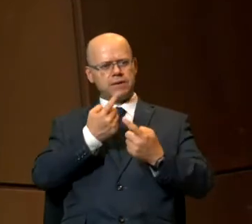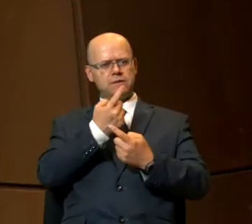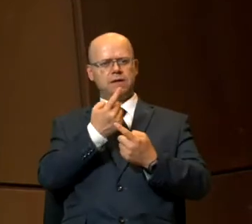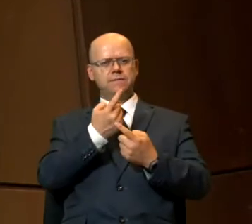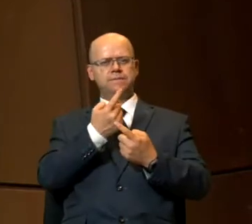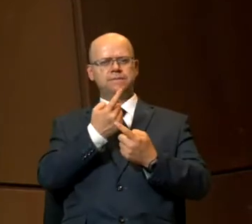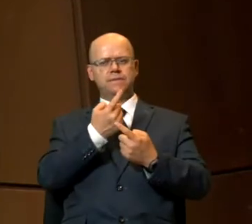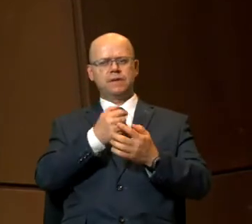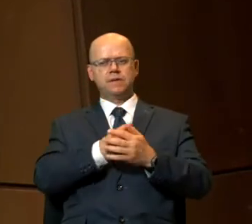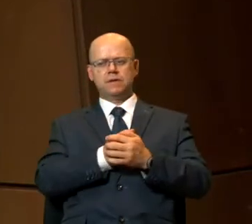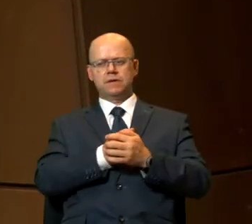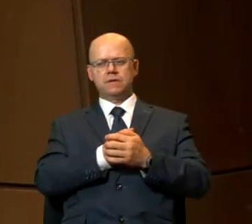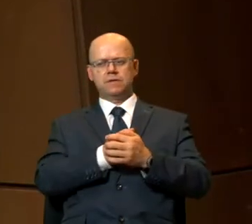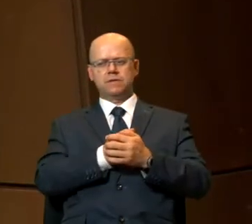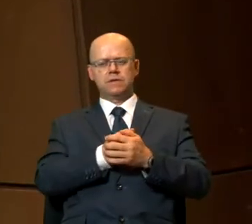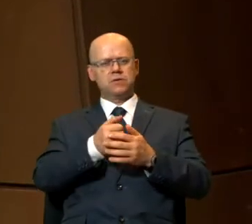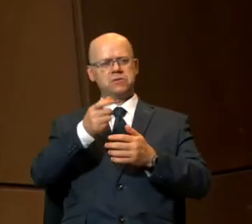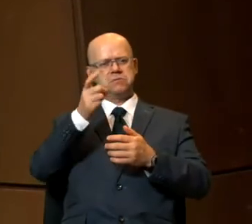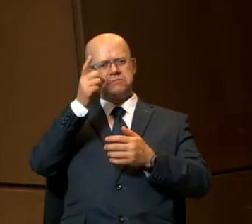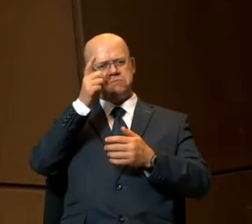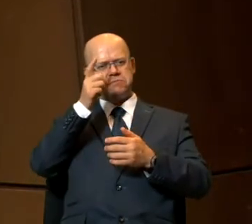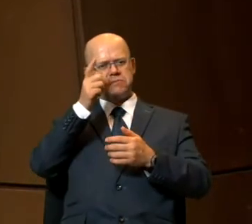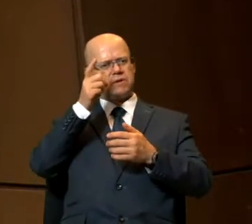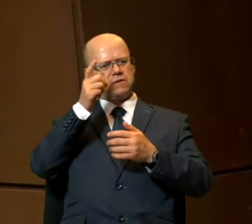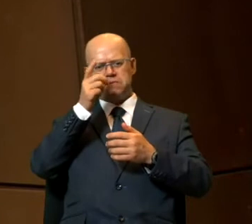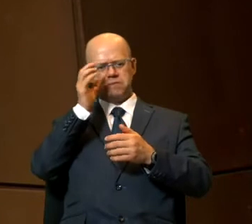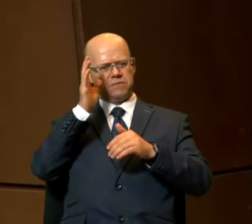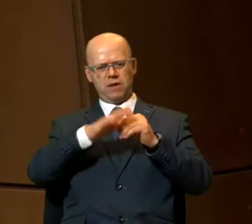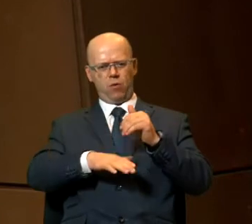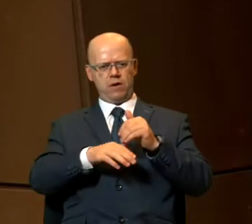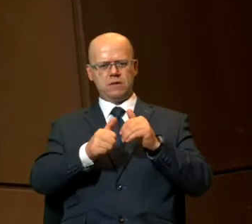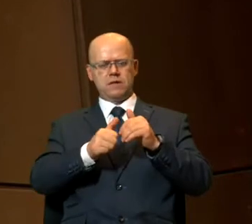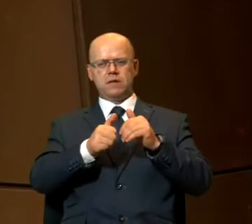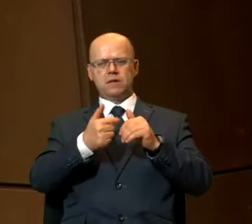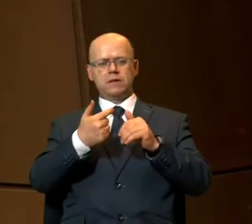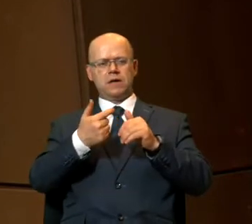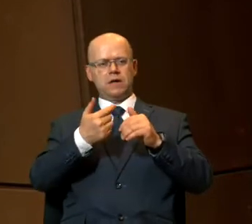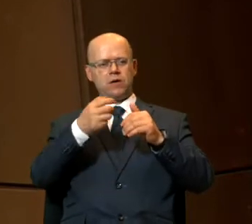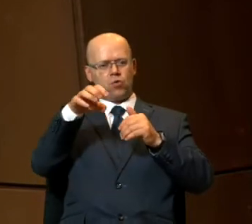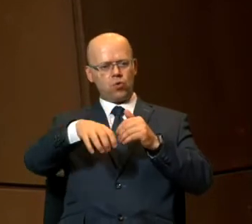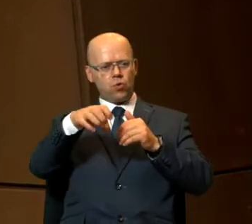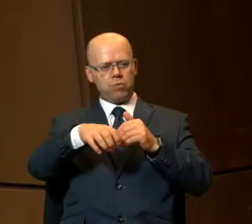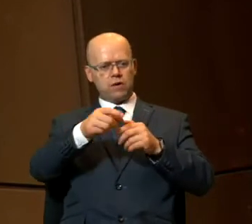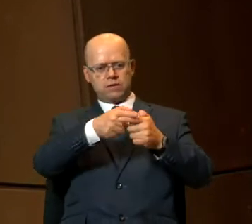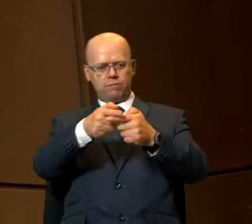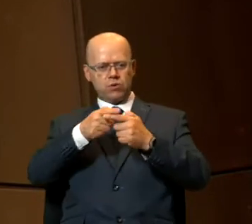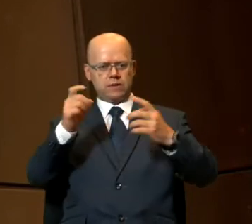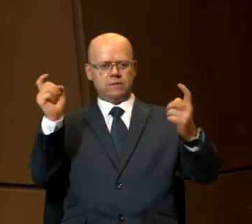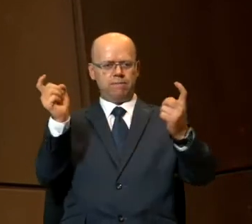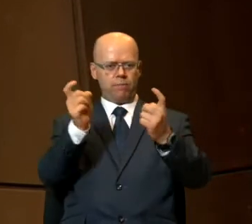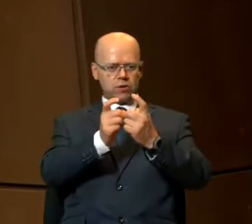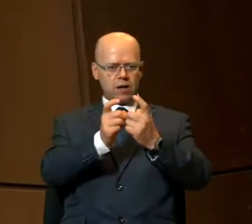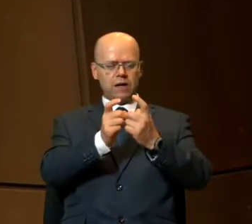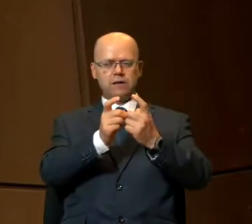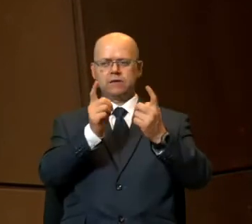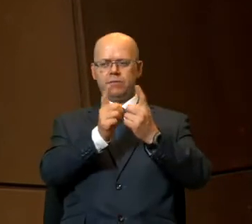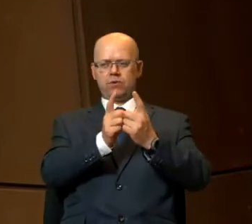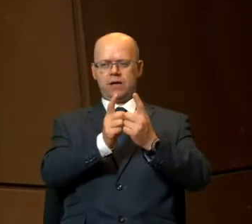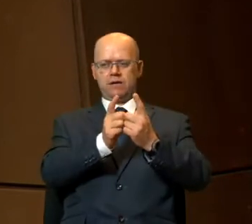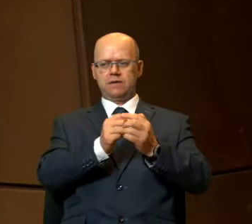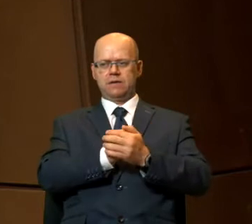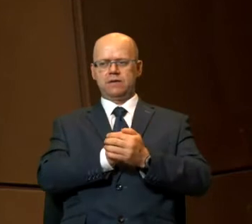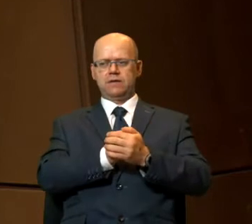jest to niewłaściwe, ponieważ różne grupy w społeczeństwie spotykają się ze sobą i się doświadczają. Nie jest to definiowane